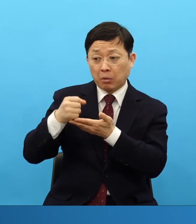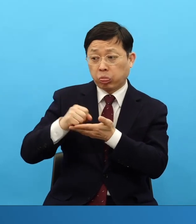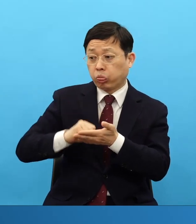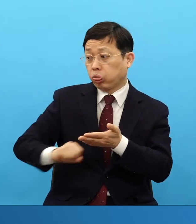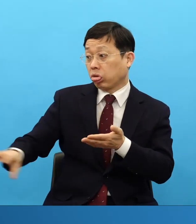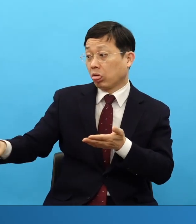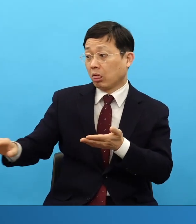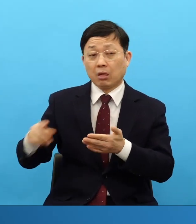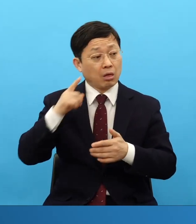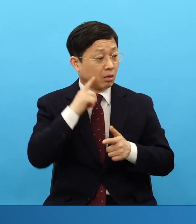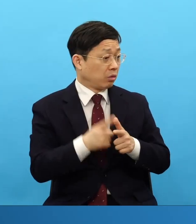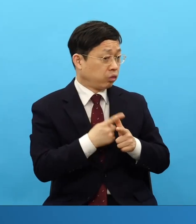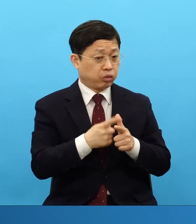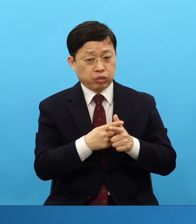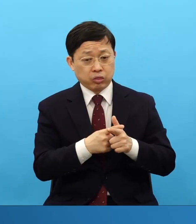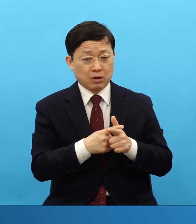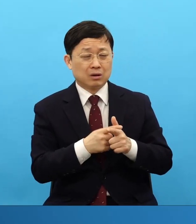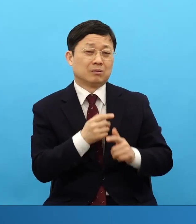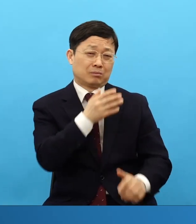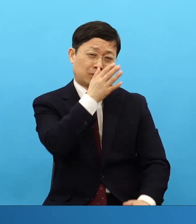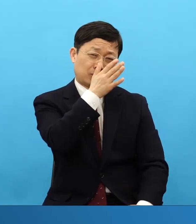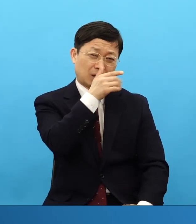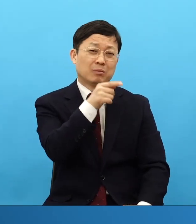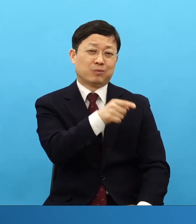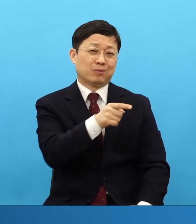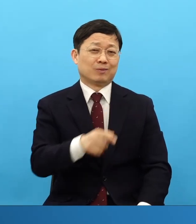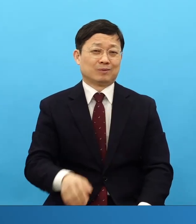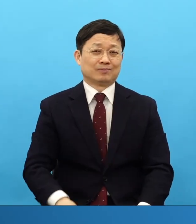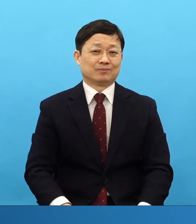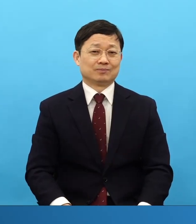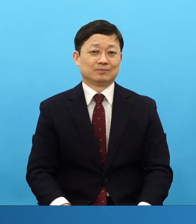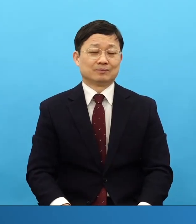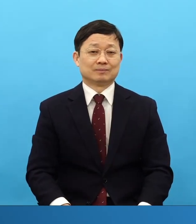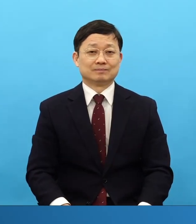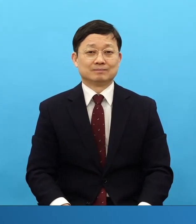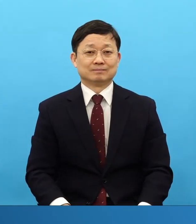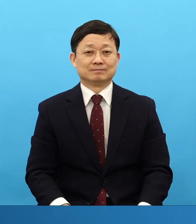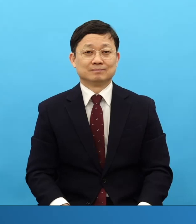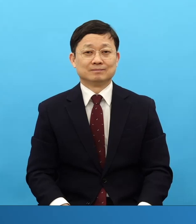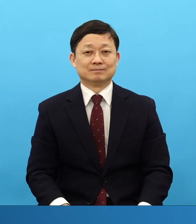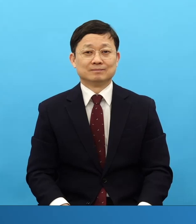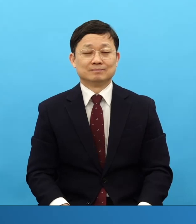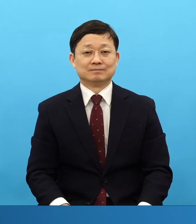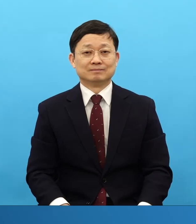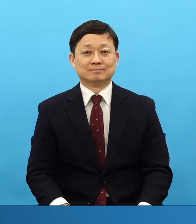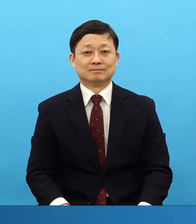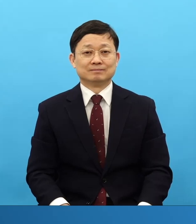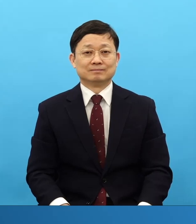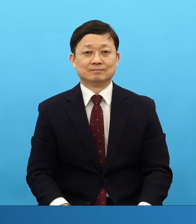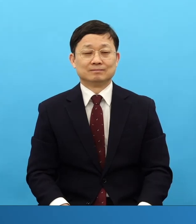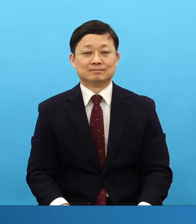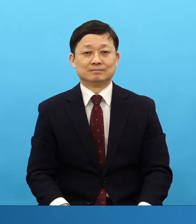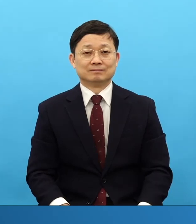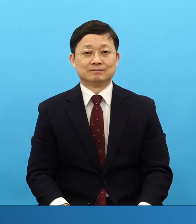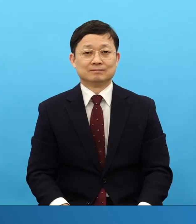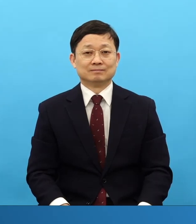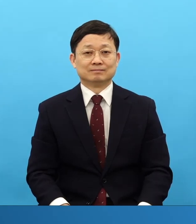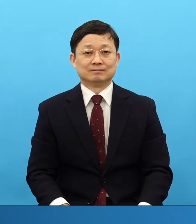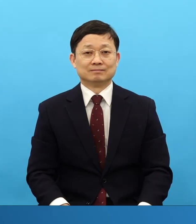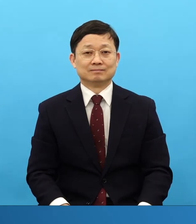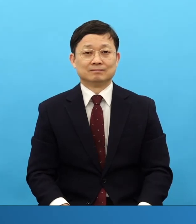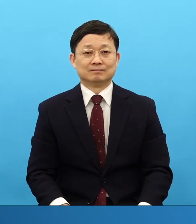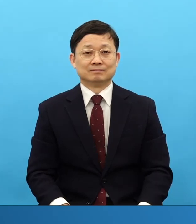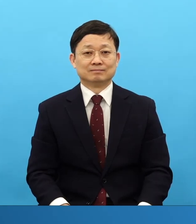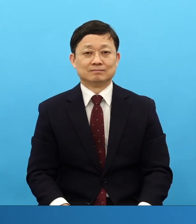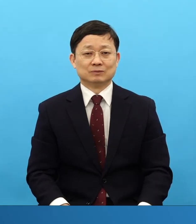is foolish. 거기다가 말이죠. 얼마나 우리 또 수준이 또 있잖아요. 수준 그걸 또 하면